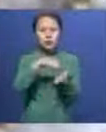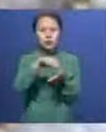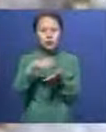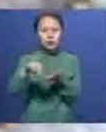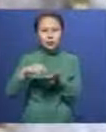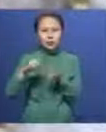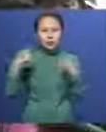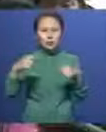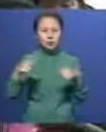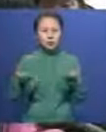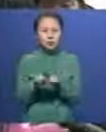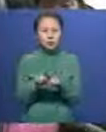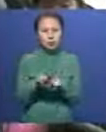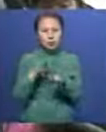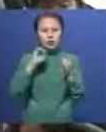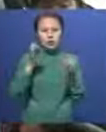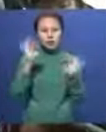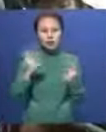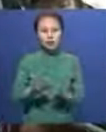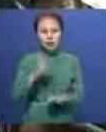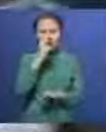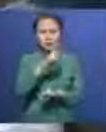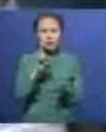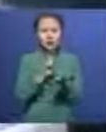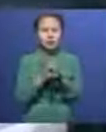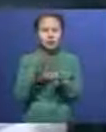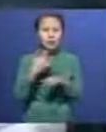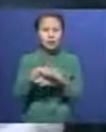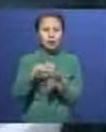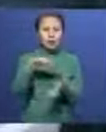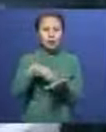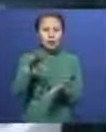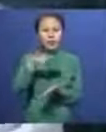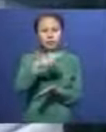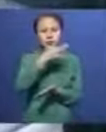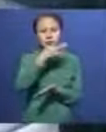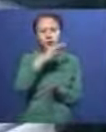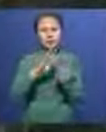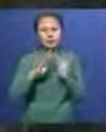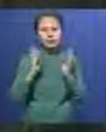сатады. Ақтөбеліктер күзгі суыққа қарамастан кезбе артистердің өнерін сүйсіне тамашалап,